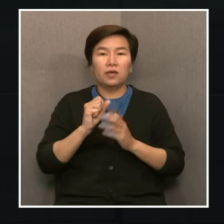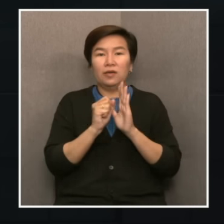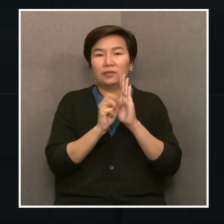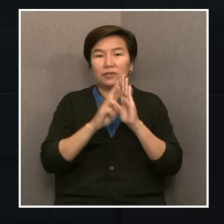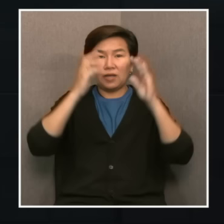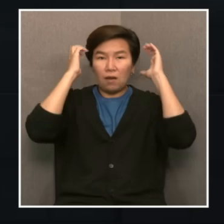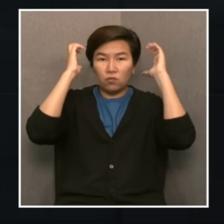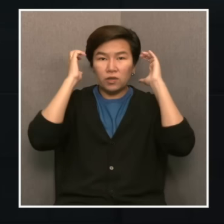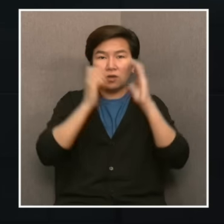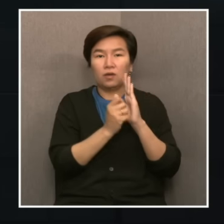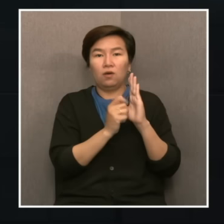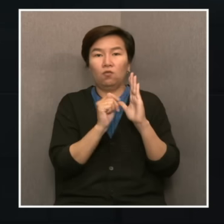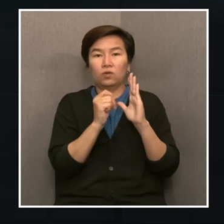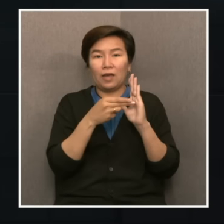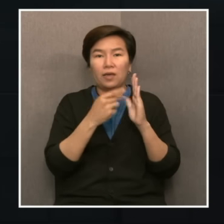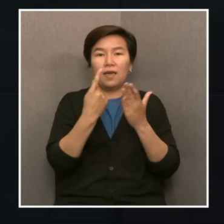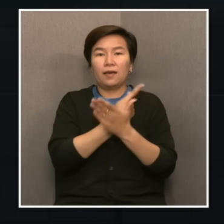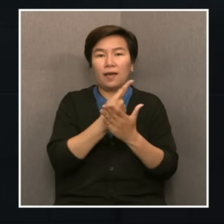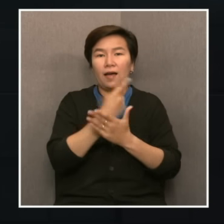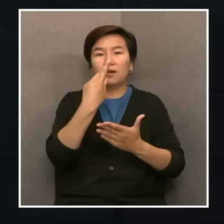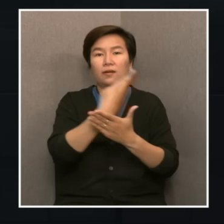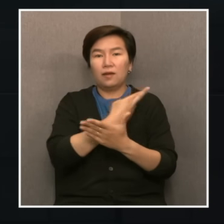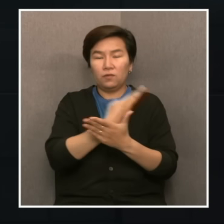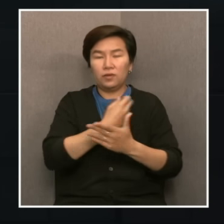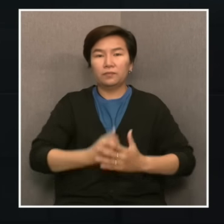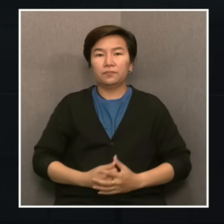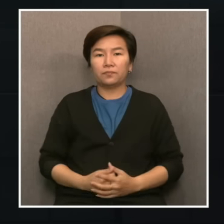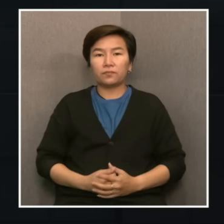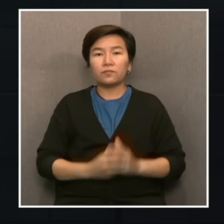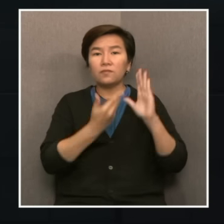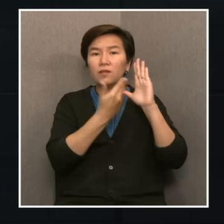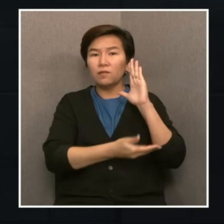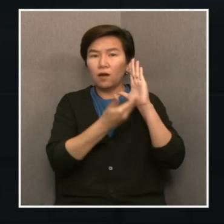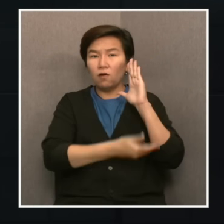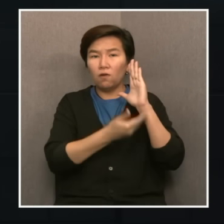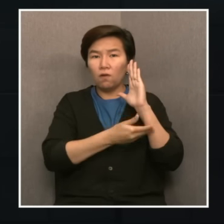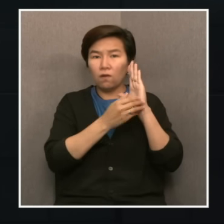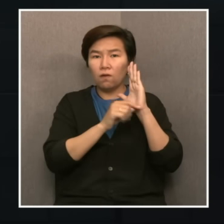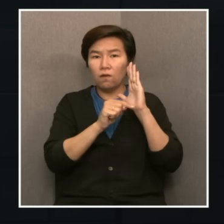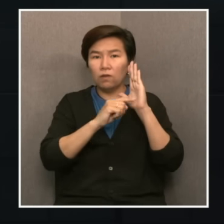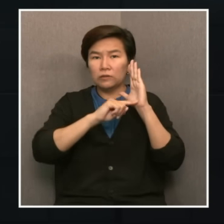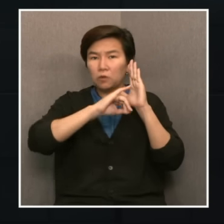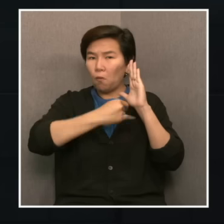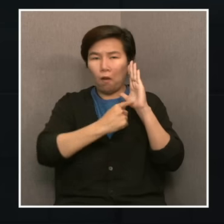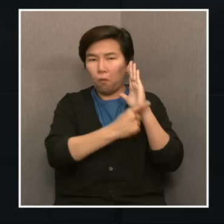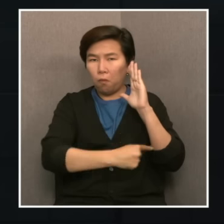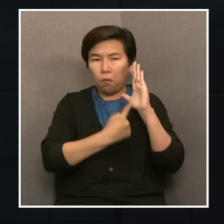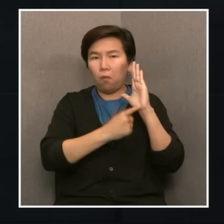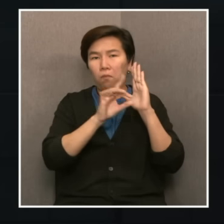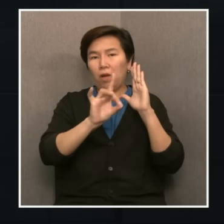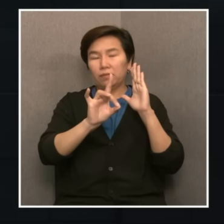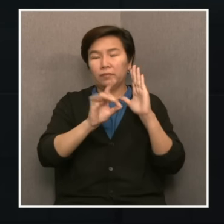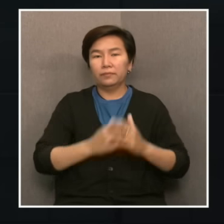ทัยธานีกาญจนบุรีและราชบุรีส่วนภาคตะวันออกได้รับผลกระทบทั้งภาคในพื้นที่8จังหวั